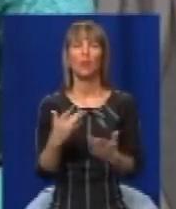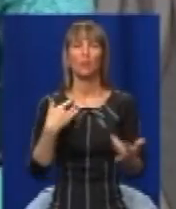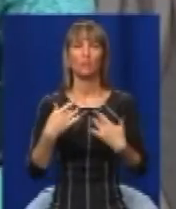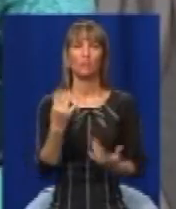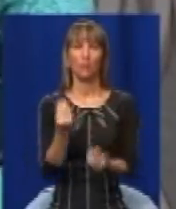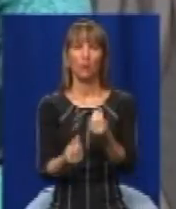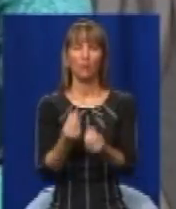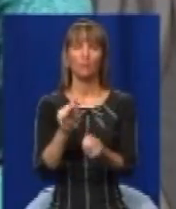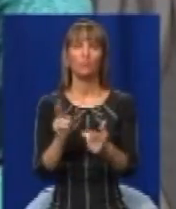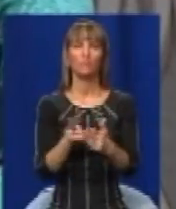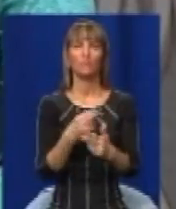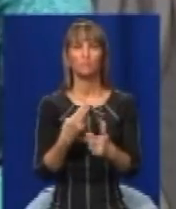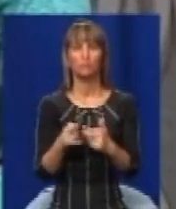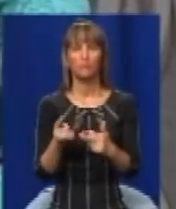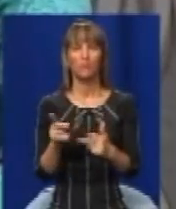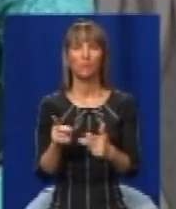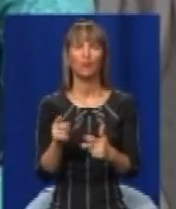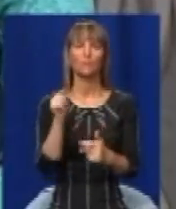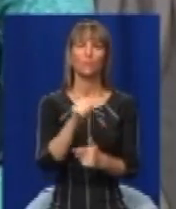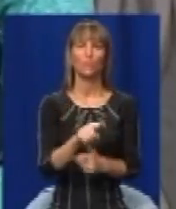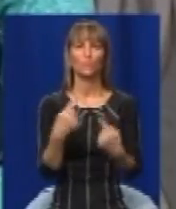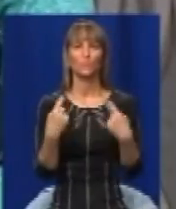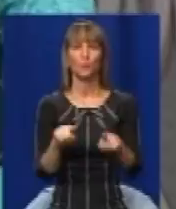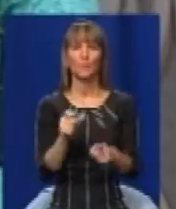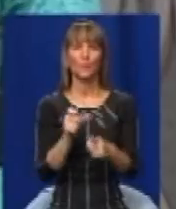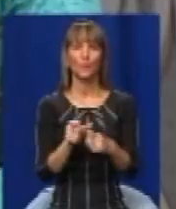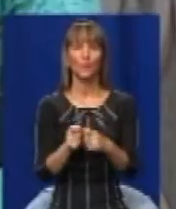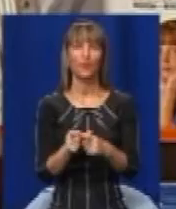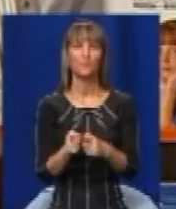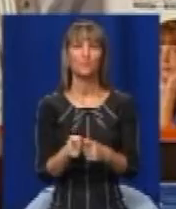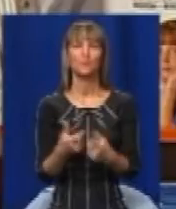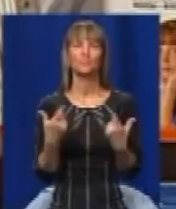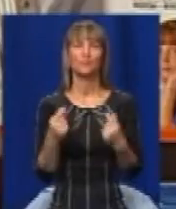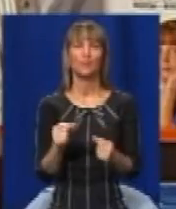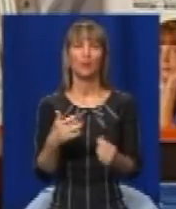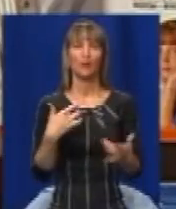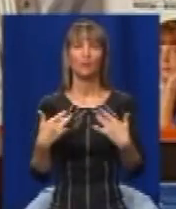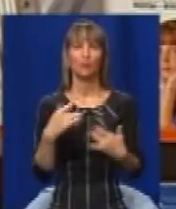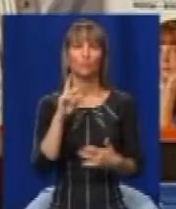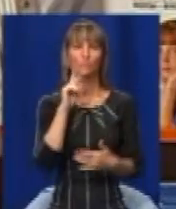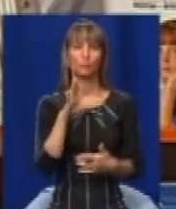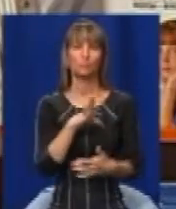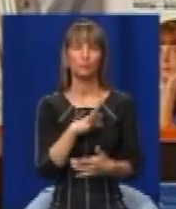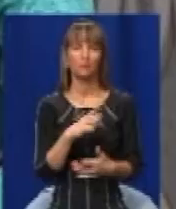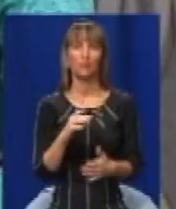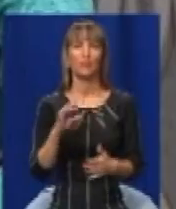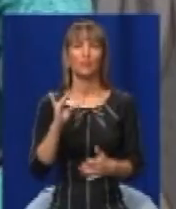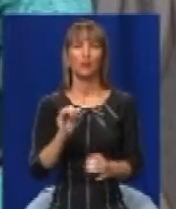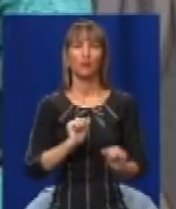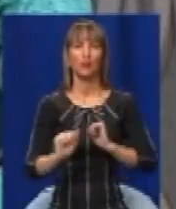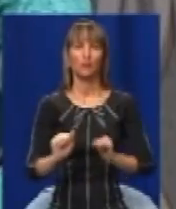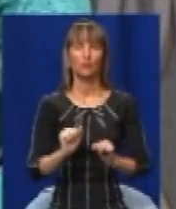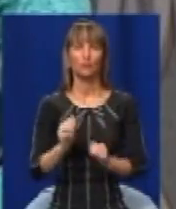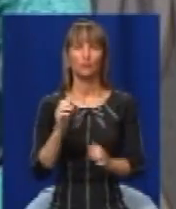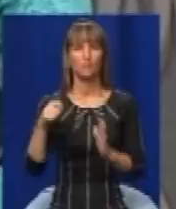або поправляє їх, або коригує те чи інші якісь певні слова, де актори помиляються. Ну, власне, професія режисера є таки